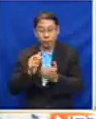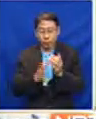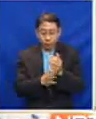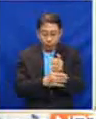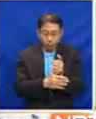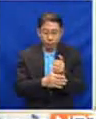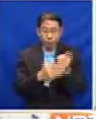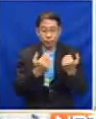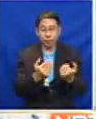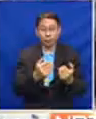พงพาได้เดินทางกลับค่ะ